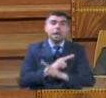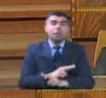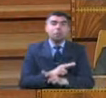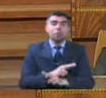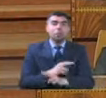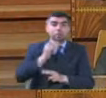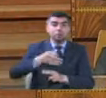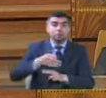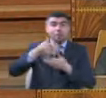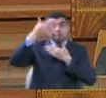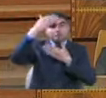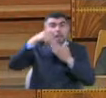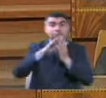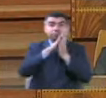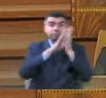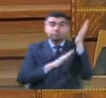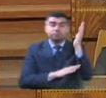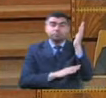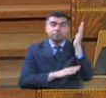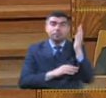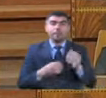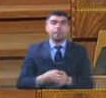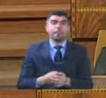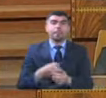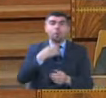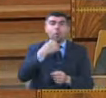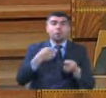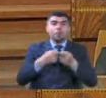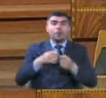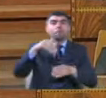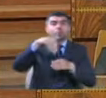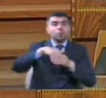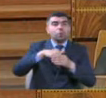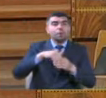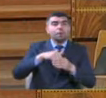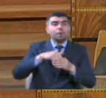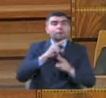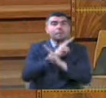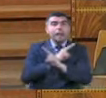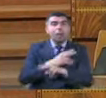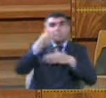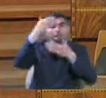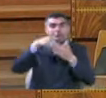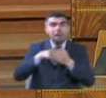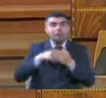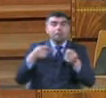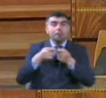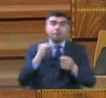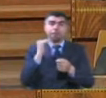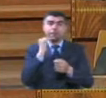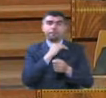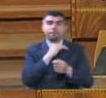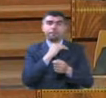المغربي للتقاعد أصبح أن إصلاح الصندوق المغربي للتقاعد أصبح ملحا وعاجلا،